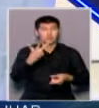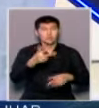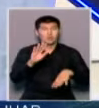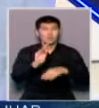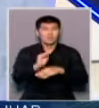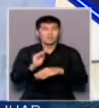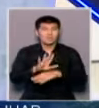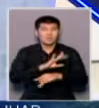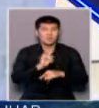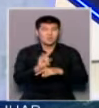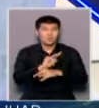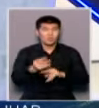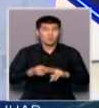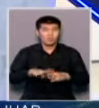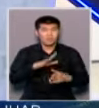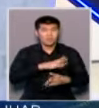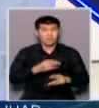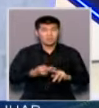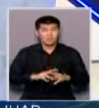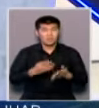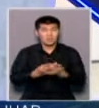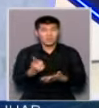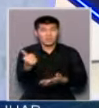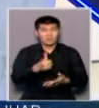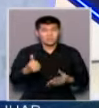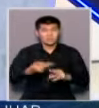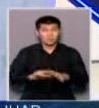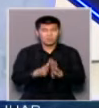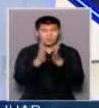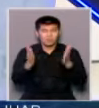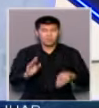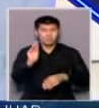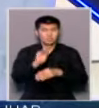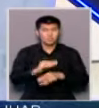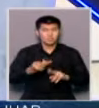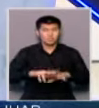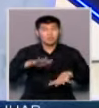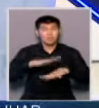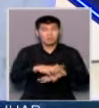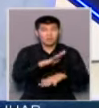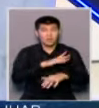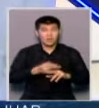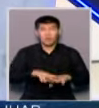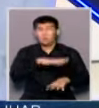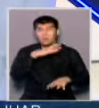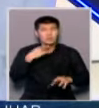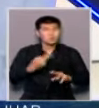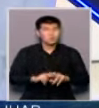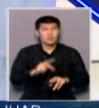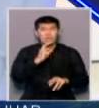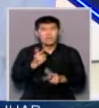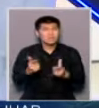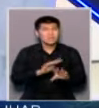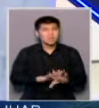были предъявлены ложные обвинения. И за сутки фейк-ньюс нанес большой урон репутации этих банков. Многие оказались не